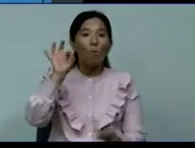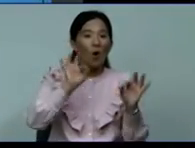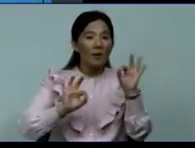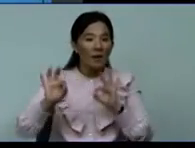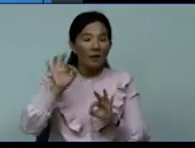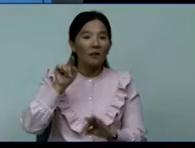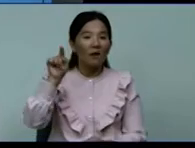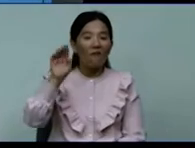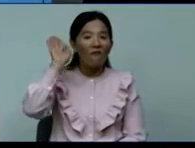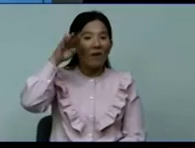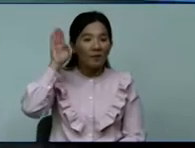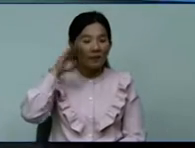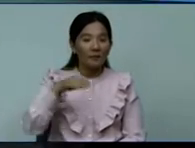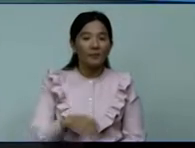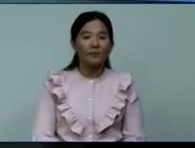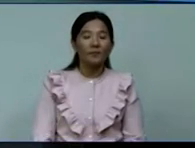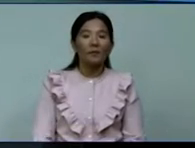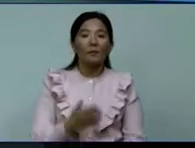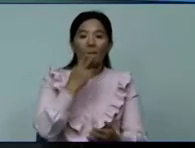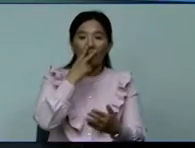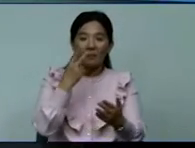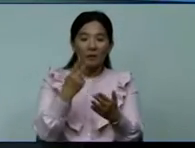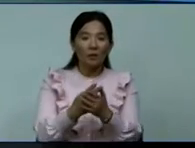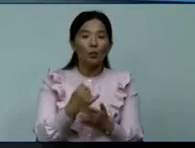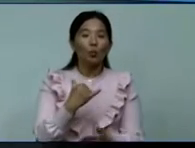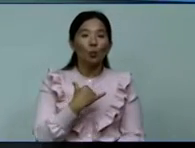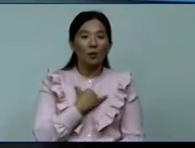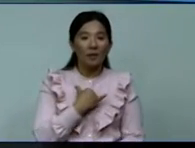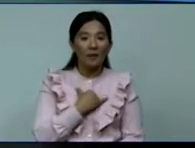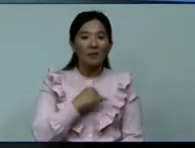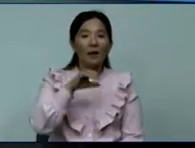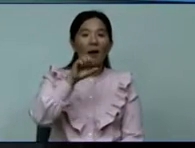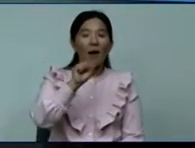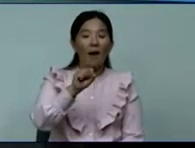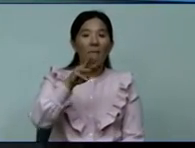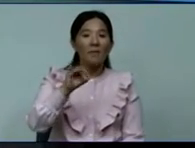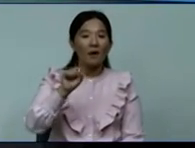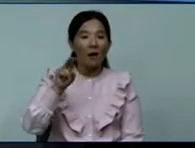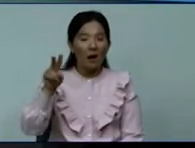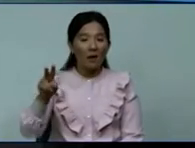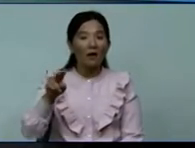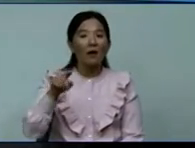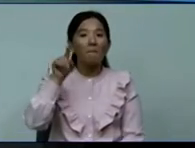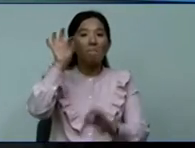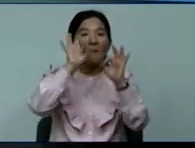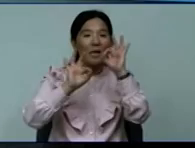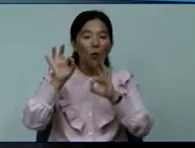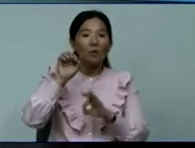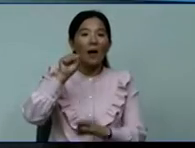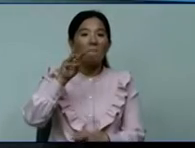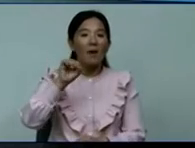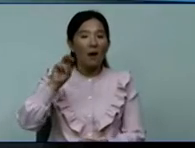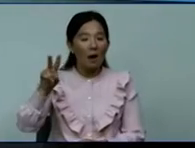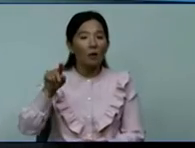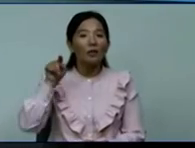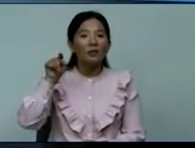молекула воды. Итак, посмотрите, у нас аммиак, в молекуле аммиака